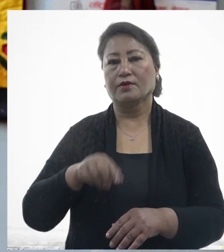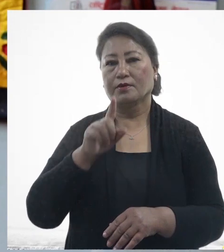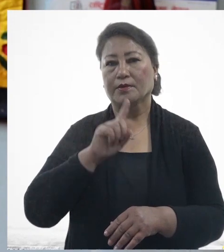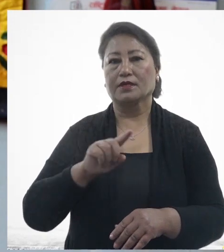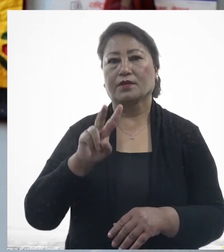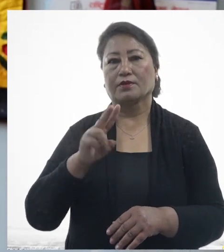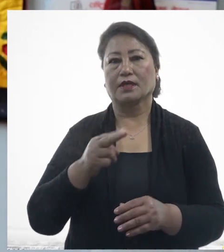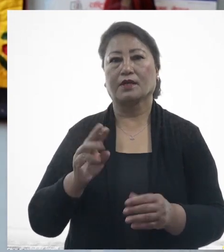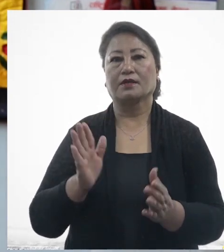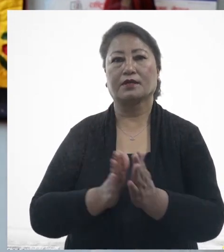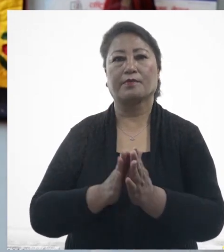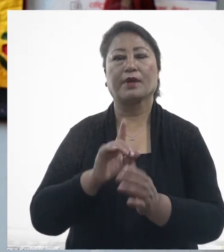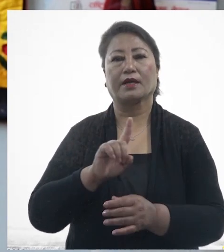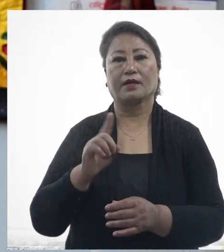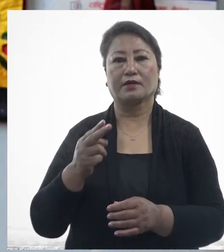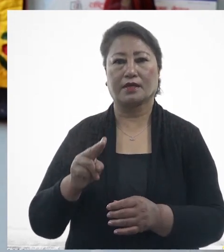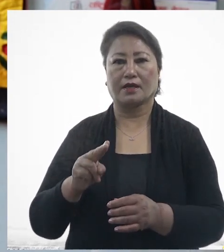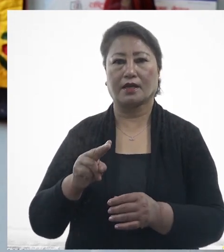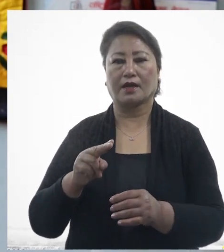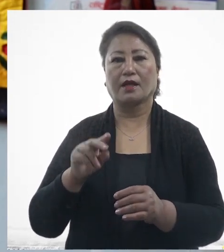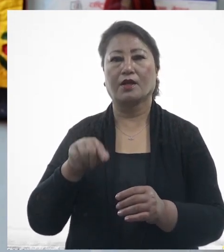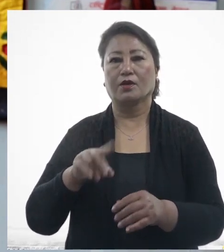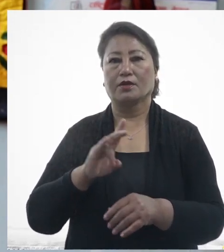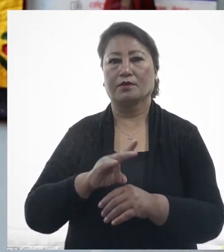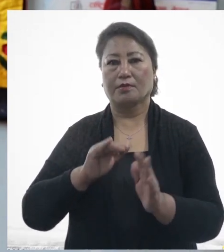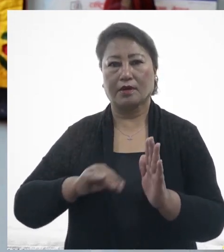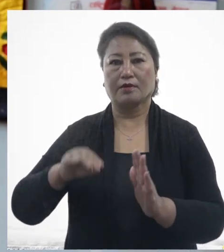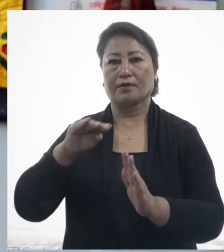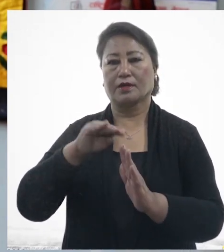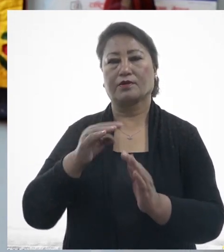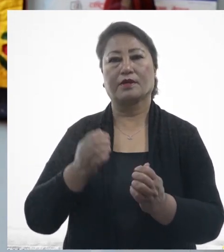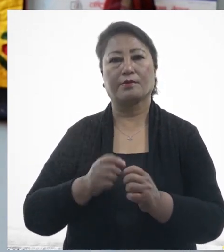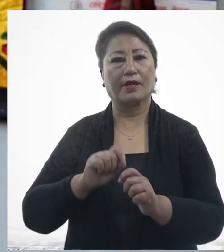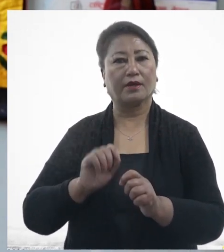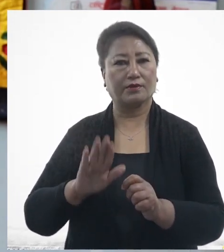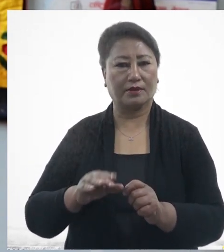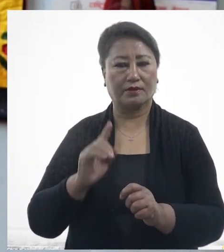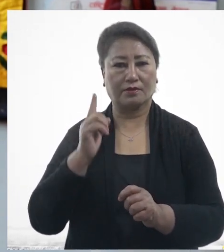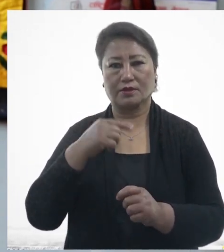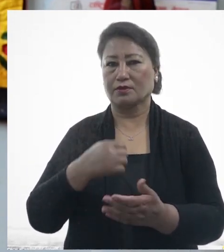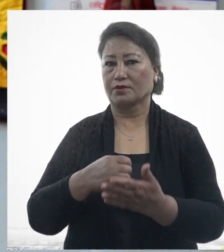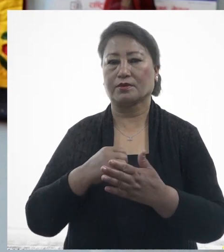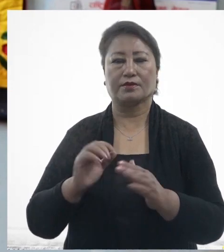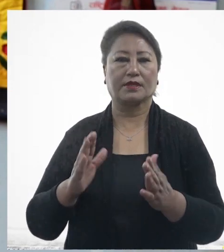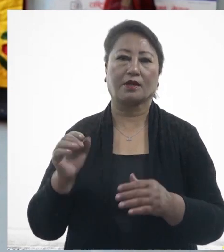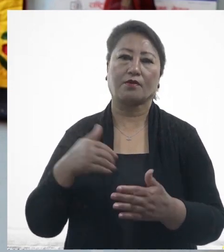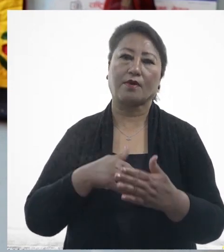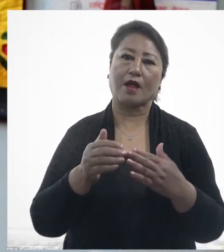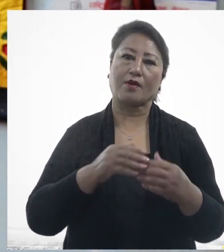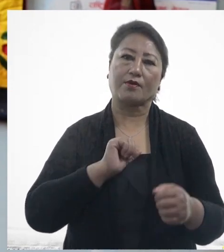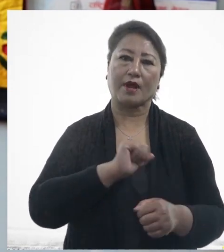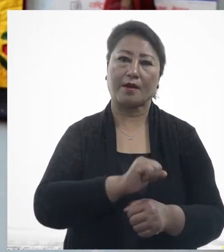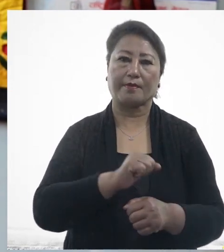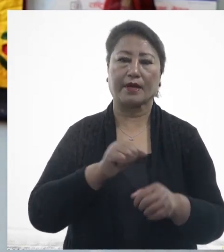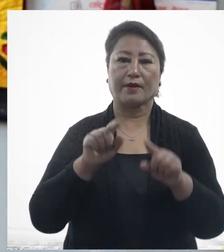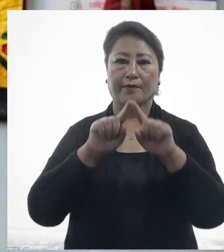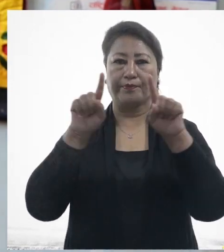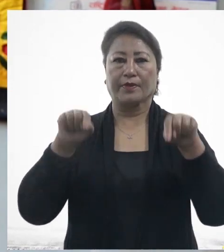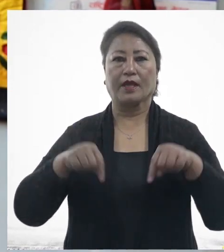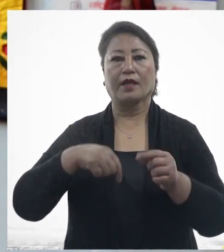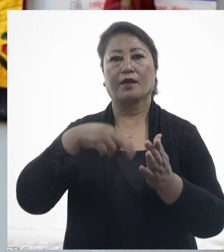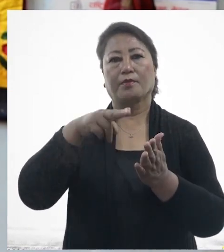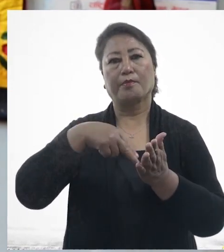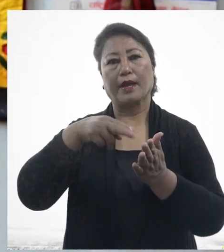गरेर 11 जनालाई चाहिँ ग्रेजुएट बनाइसकेँ मैले त्यसको लागि कसैको हेल्प चाहिँदैन उहाँहरू आफै एउटा पेन्टिङ तयार पार्न